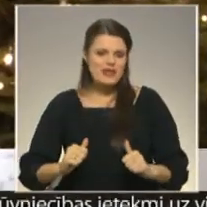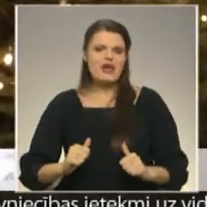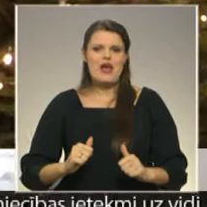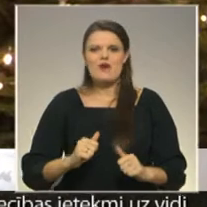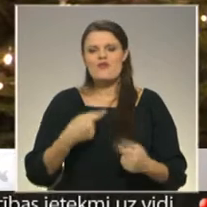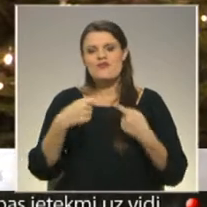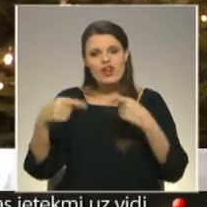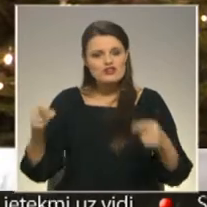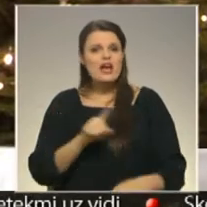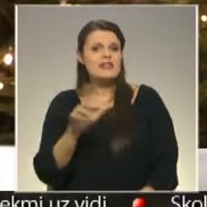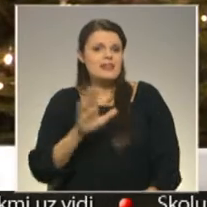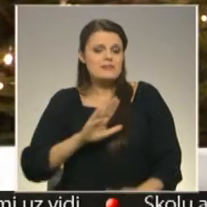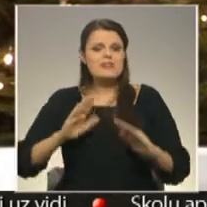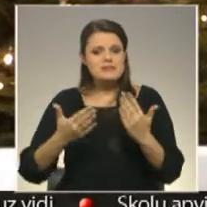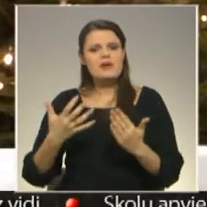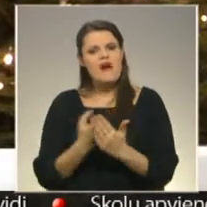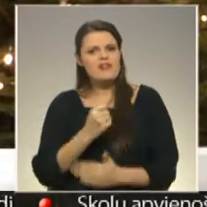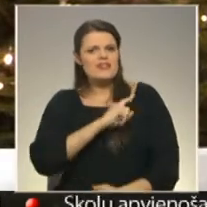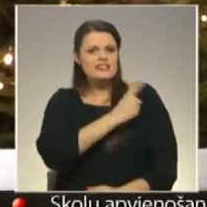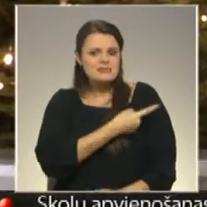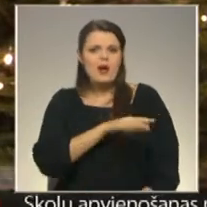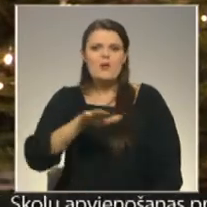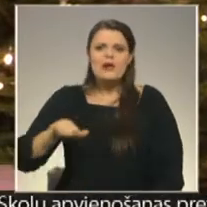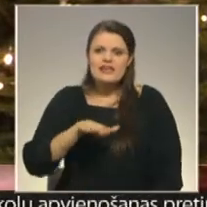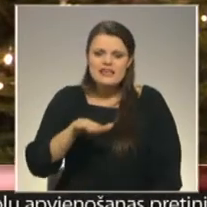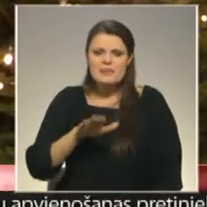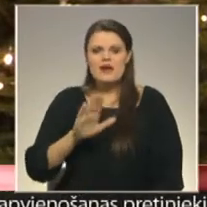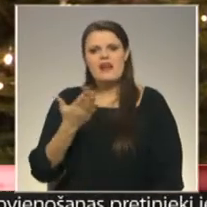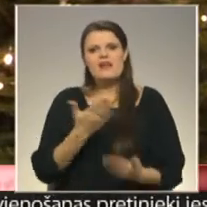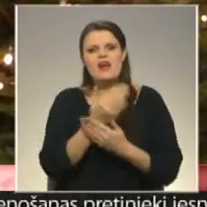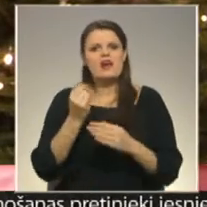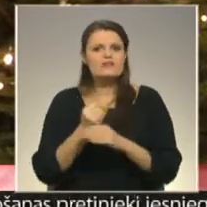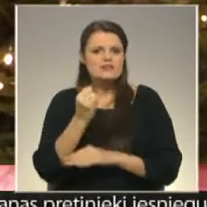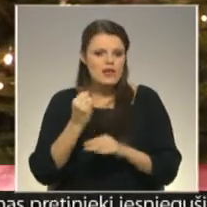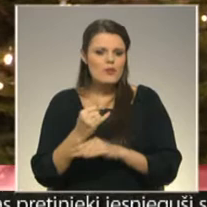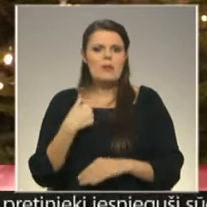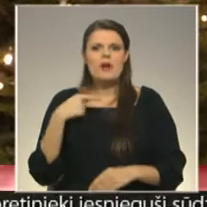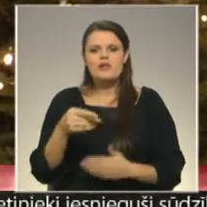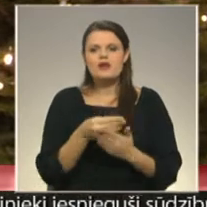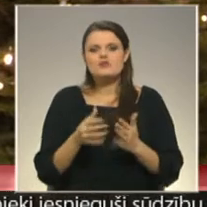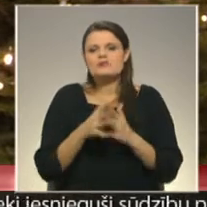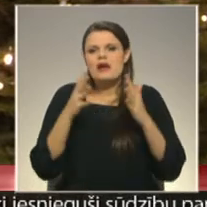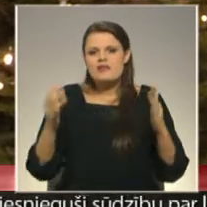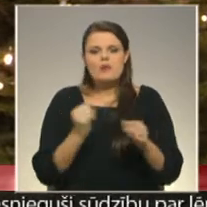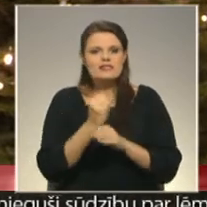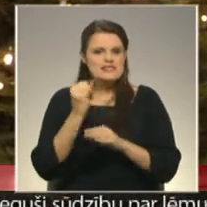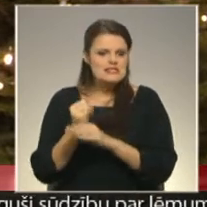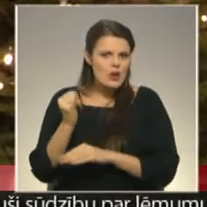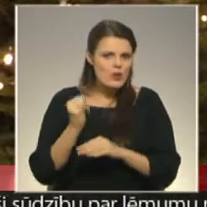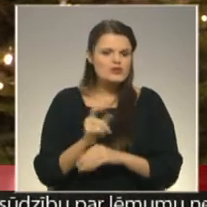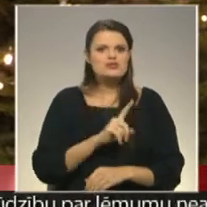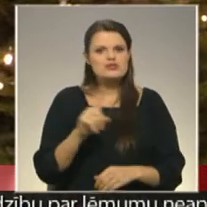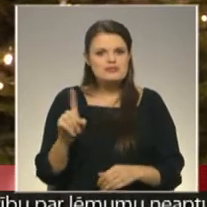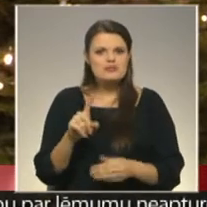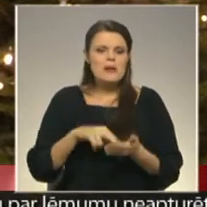kurai gājas, bet kaut kādu spēku atrast vai ģimenē vai draugu vai kādu ceļojumus. Man tas nozīmē ļoti daudz, tā kā ceļošana ir